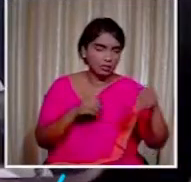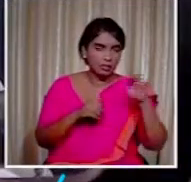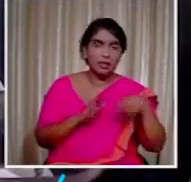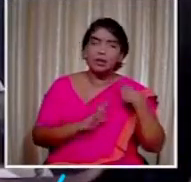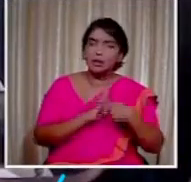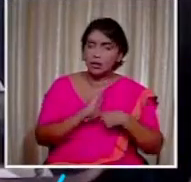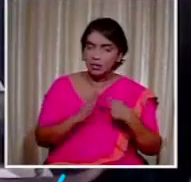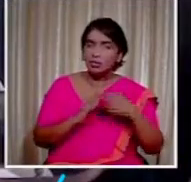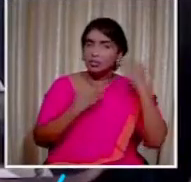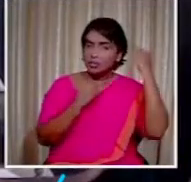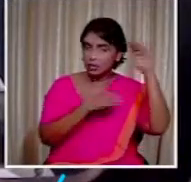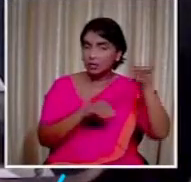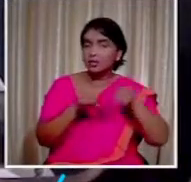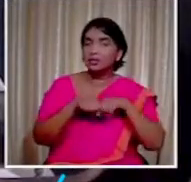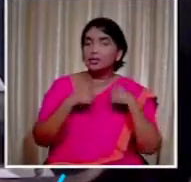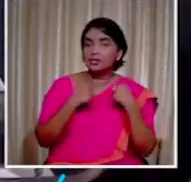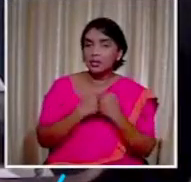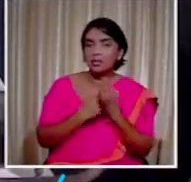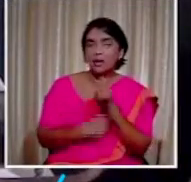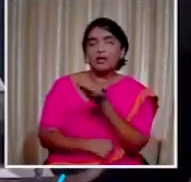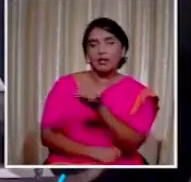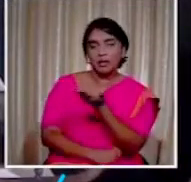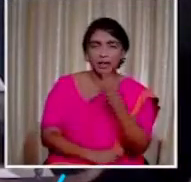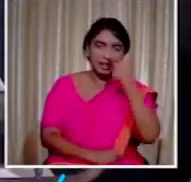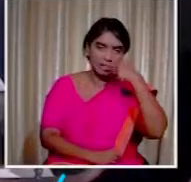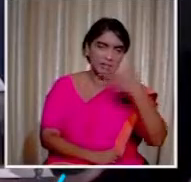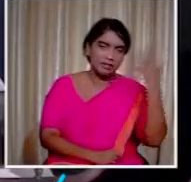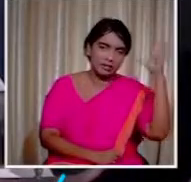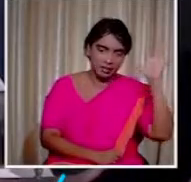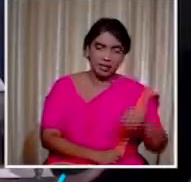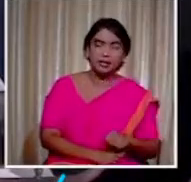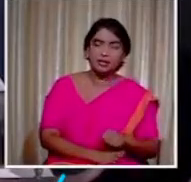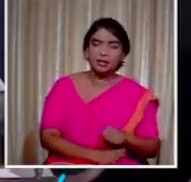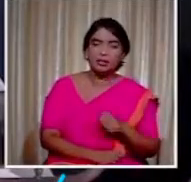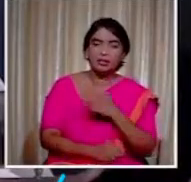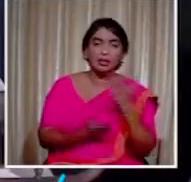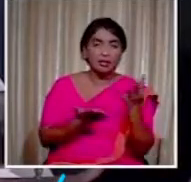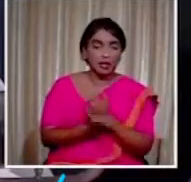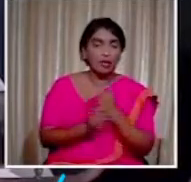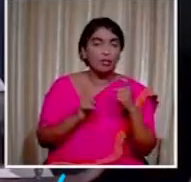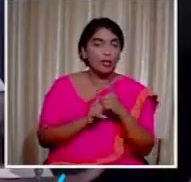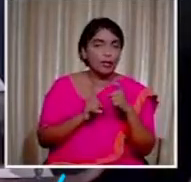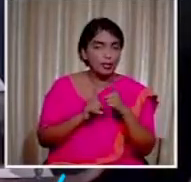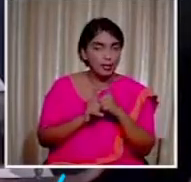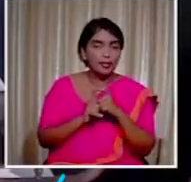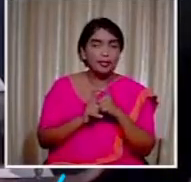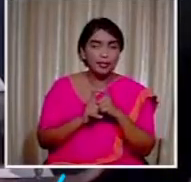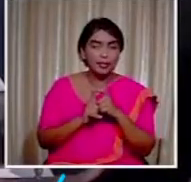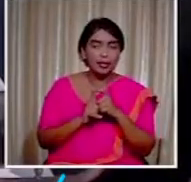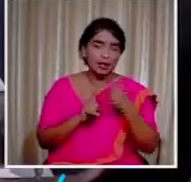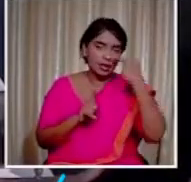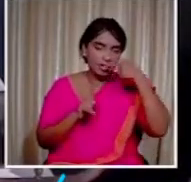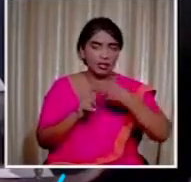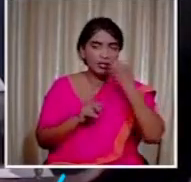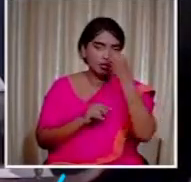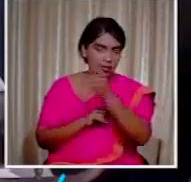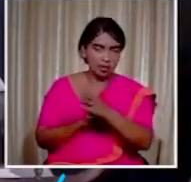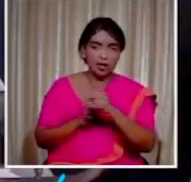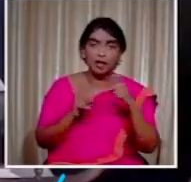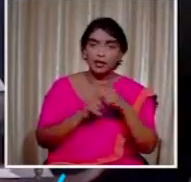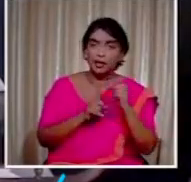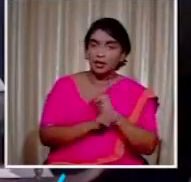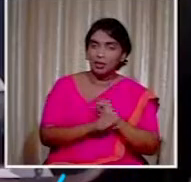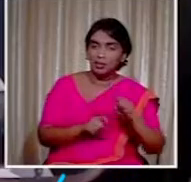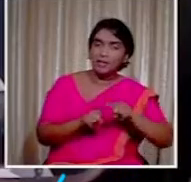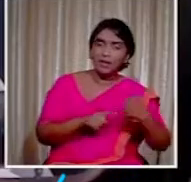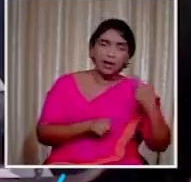රටේ අපනයන සංගමෙන් දැන් මුදල් ඉල්ලා ගන්න තෙල් ගේන්න. දැන් වෙන් කළා අපි ඩොලර් දෙන අයට වෙන විදියකට තෙල් දෙනවා. ඩොලර් නැති අයට